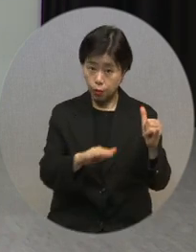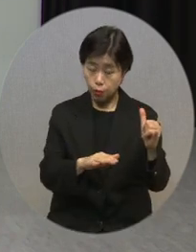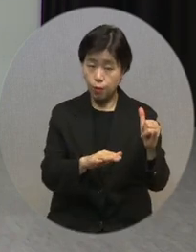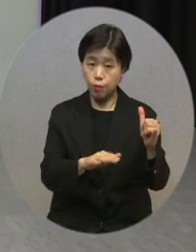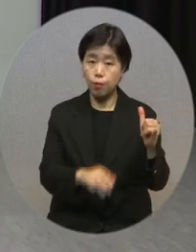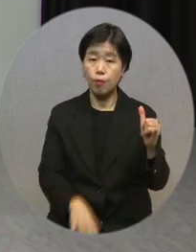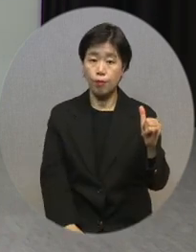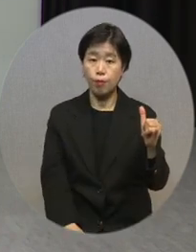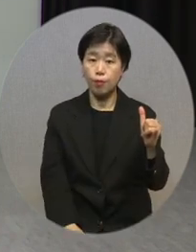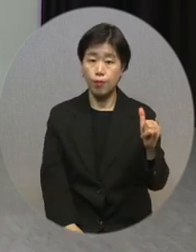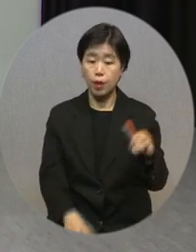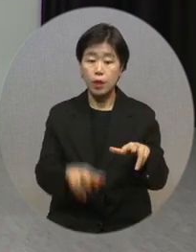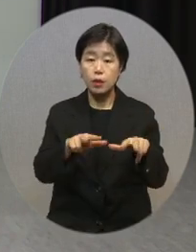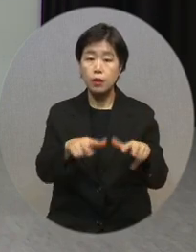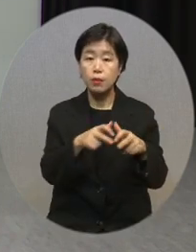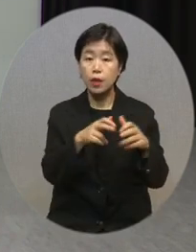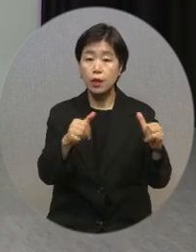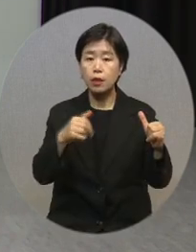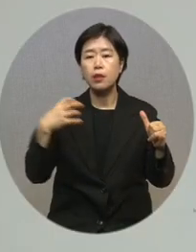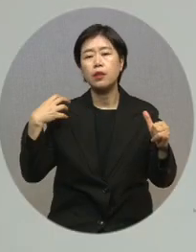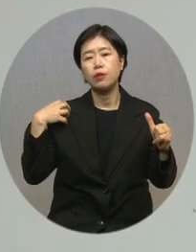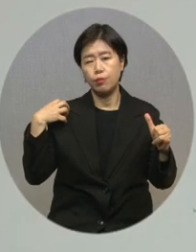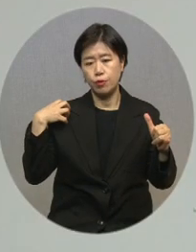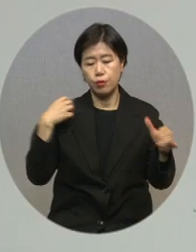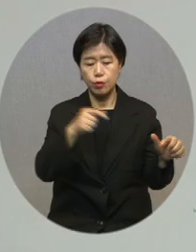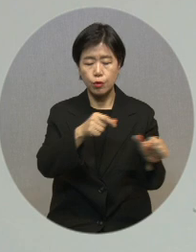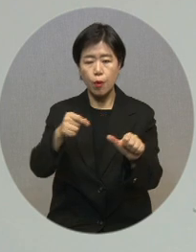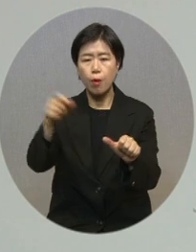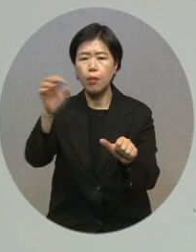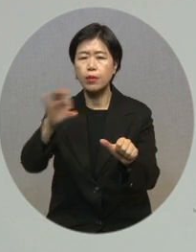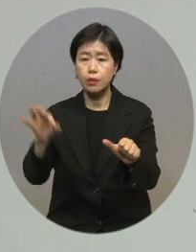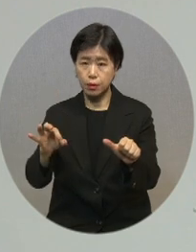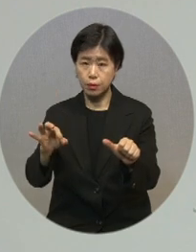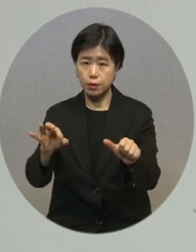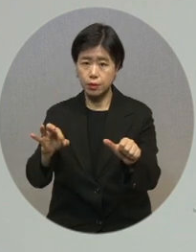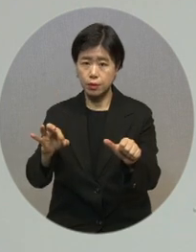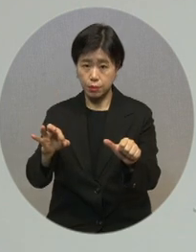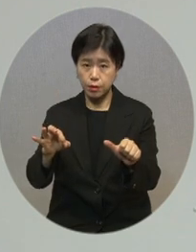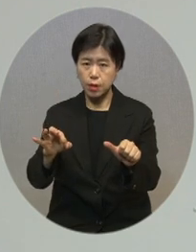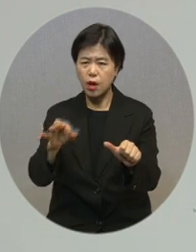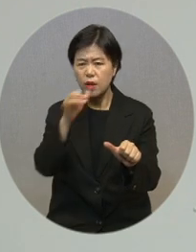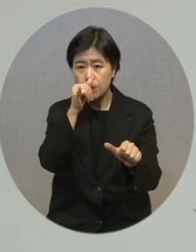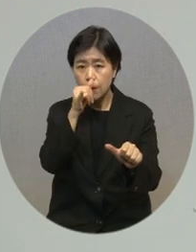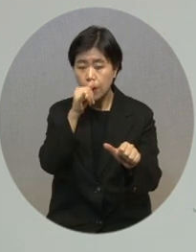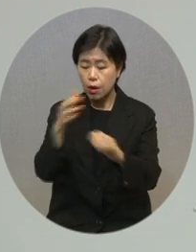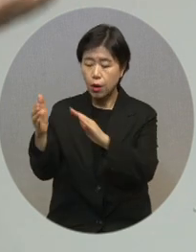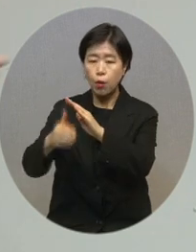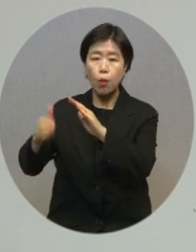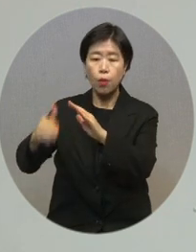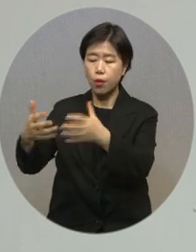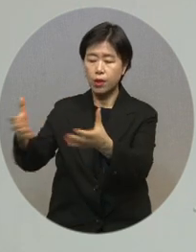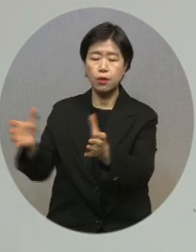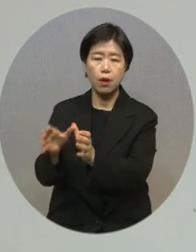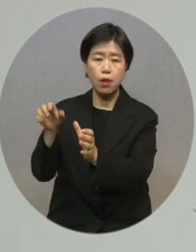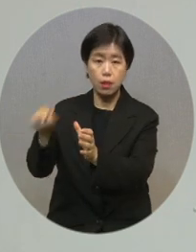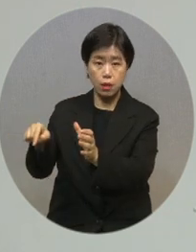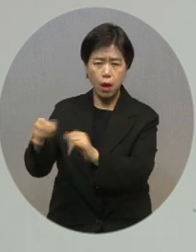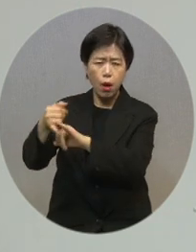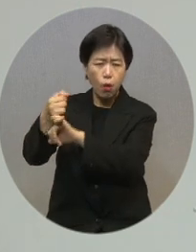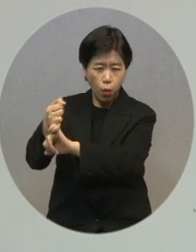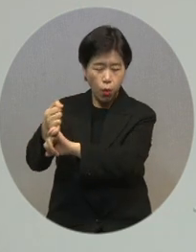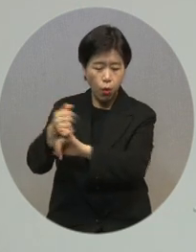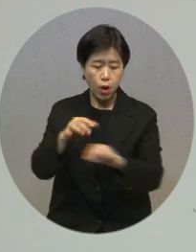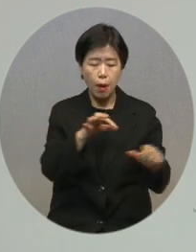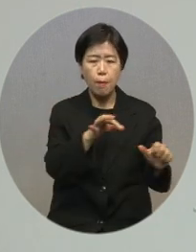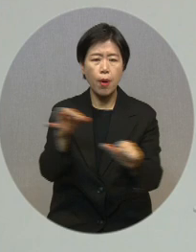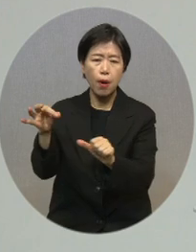장애인 그들도 지금 그 장애인 그 의무 고용률이 그 공공 그 부분하고 그러니까 일정 규모